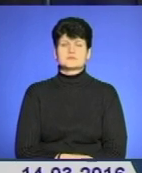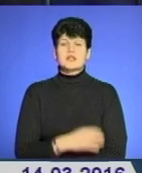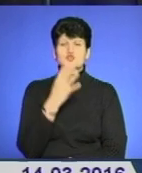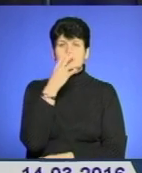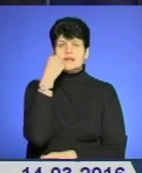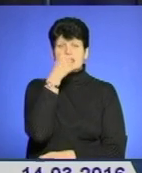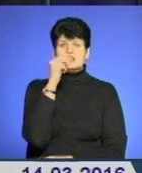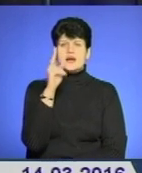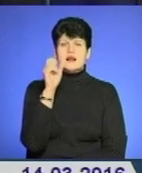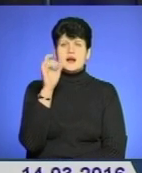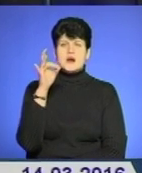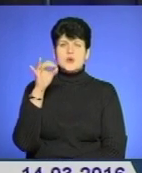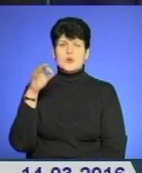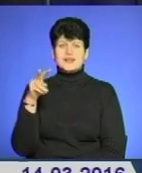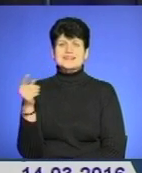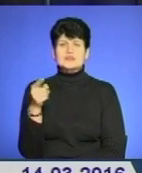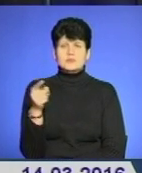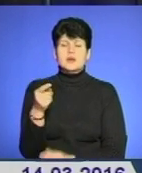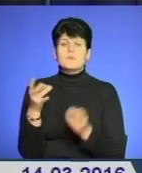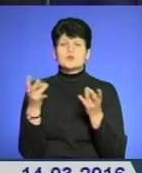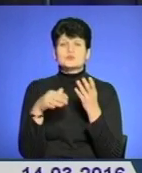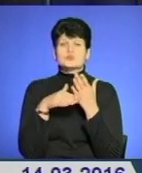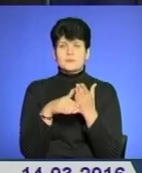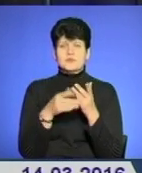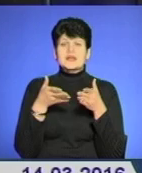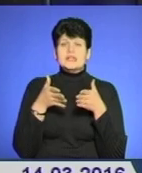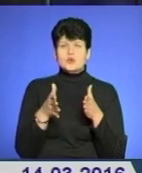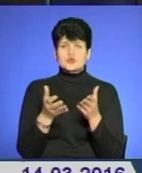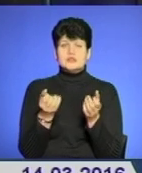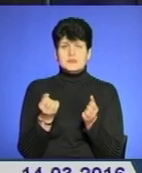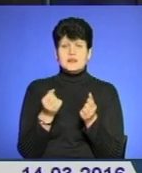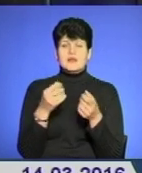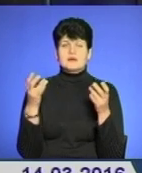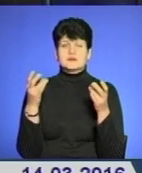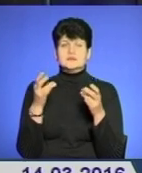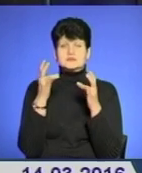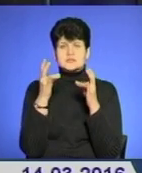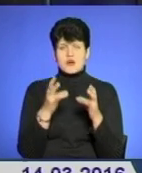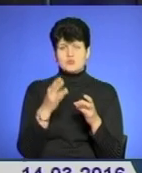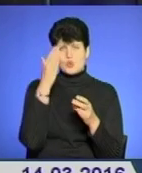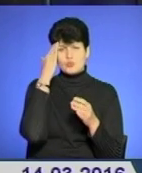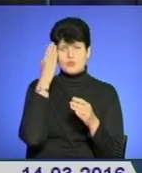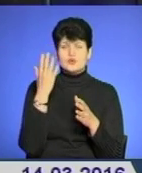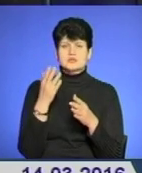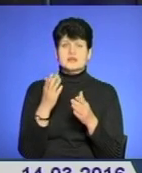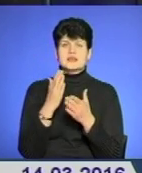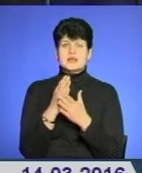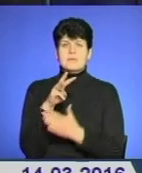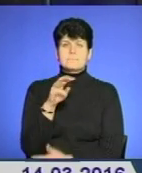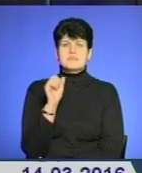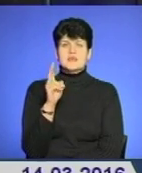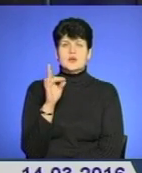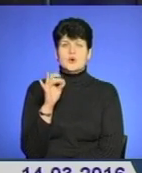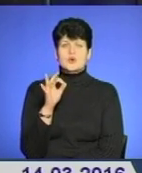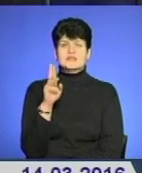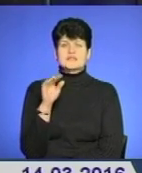Чотирирічна Каролінка із Тернополя потребує допомоги. При народженні дівчинка отримала травму головного мозку, через яку тепер страждає мікроцефалією.